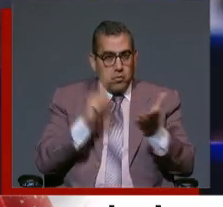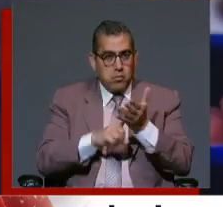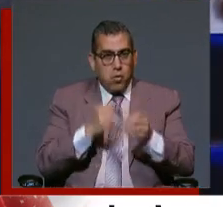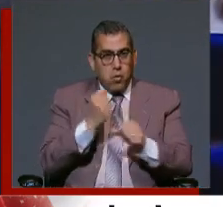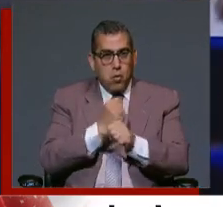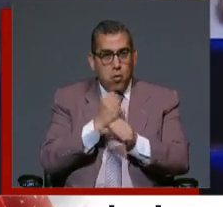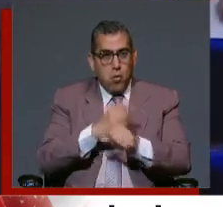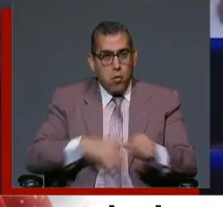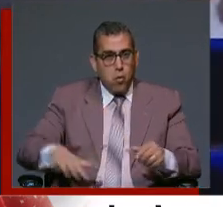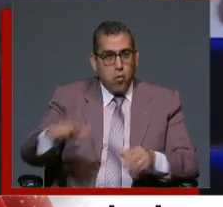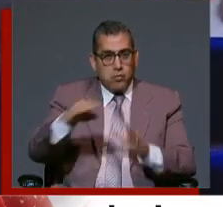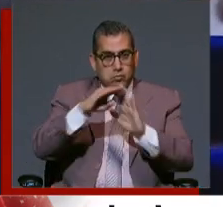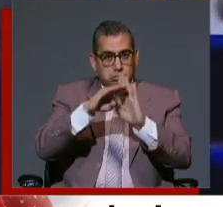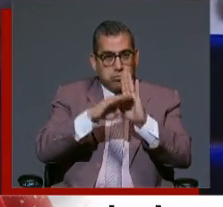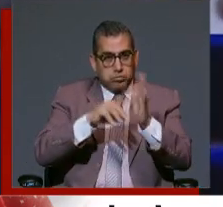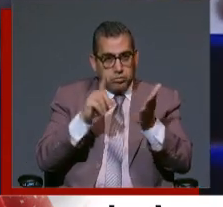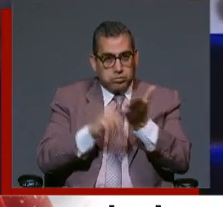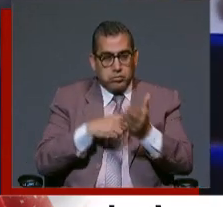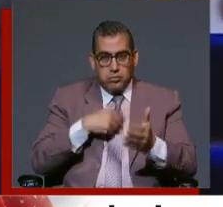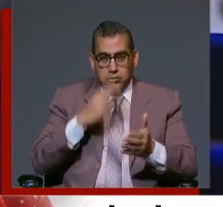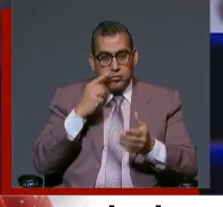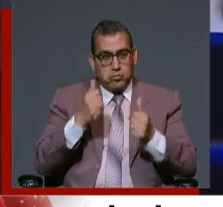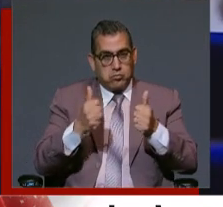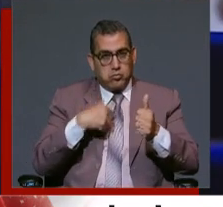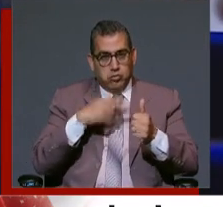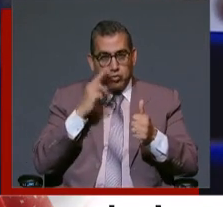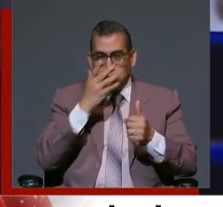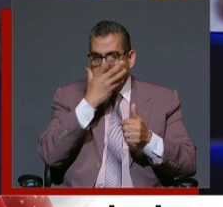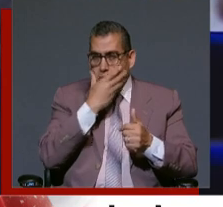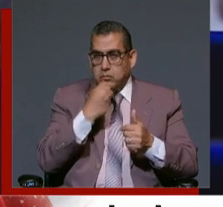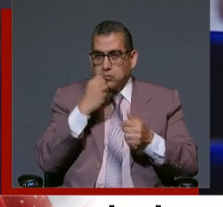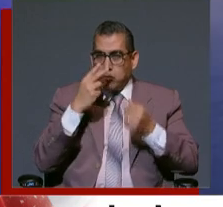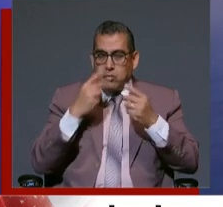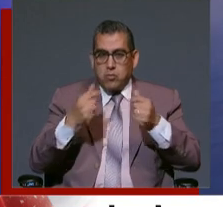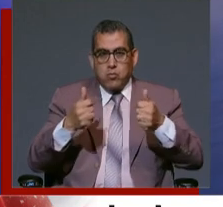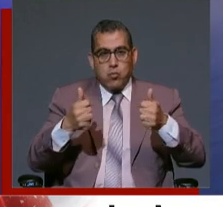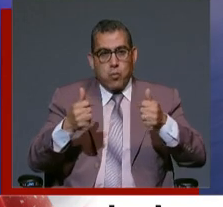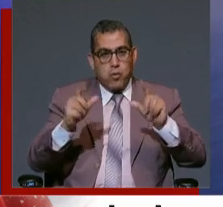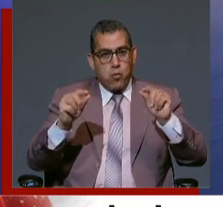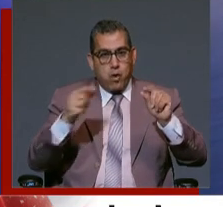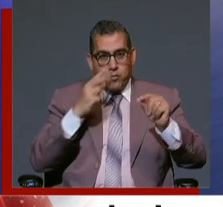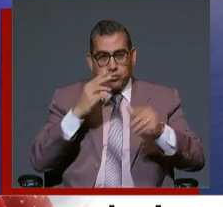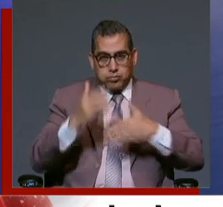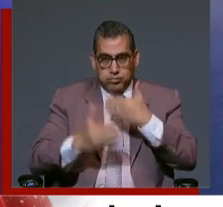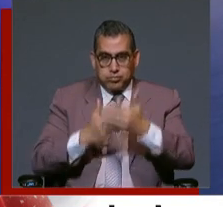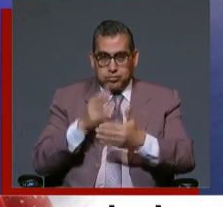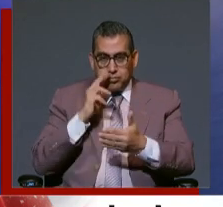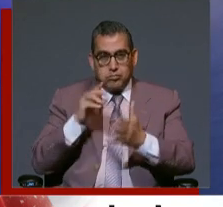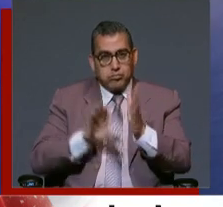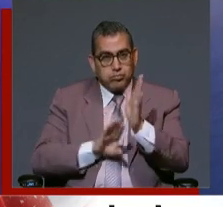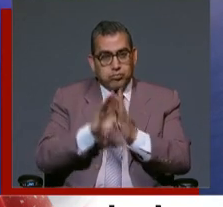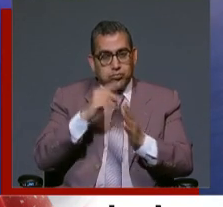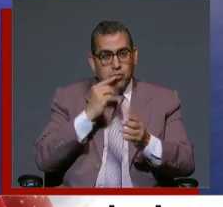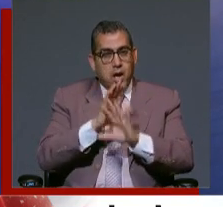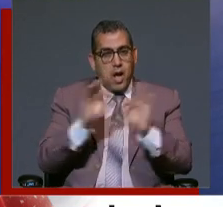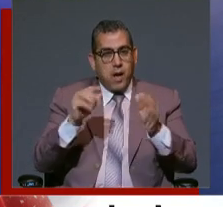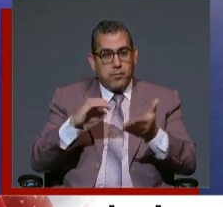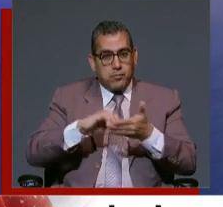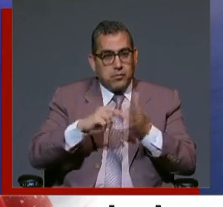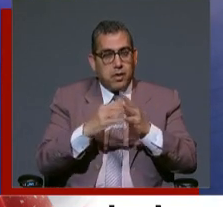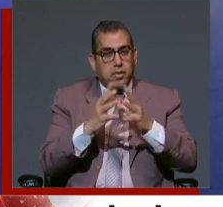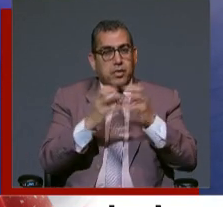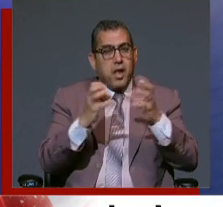هذا التنظيم بشكل جيد ومع انتباه كبير لمختلف